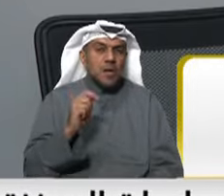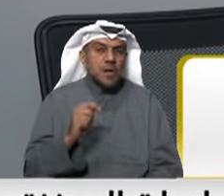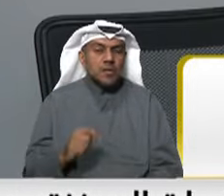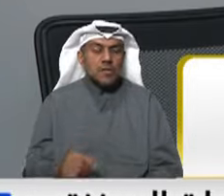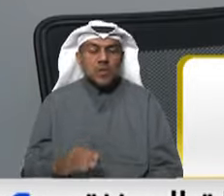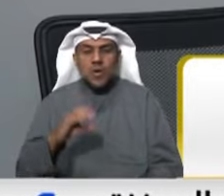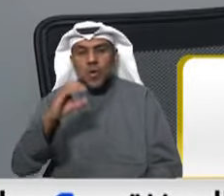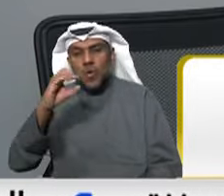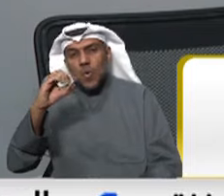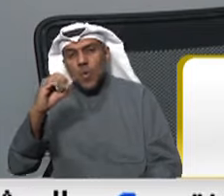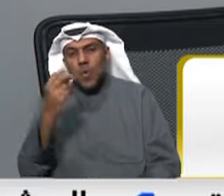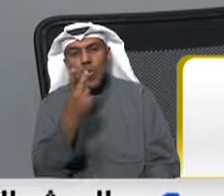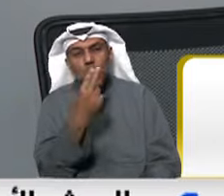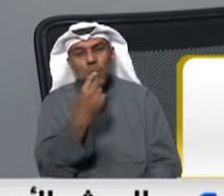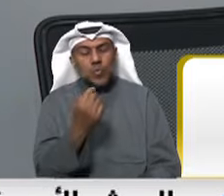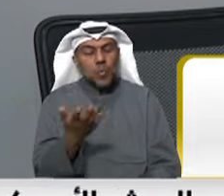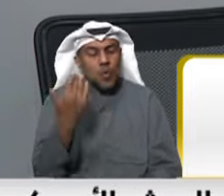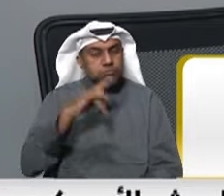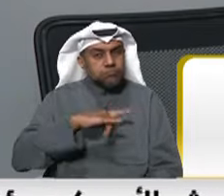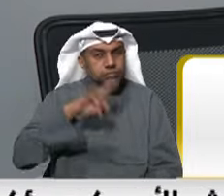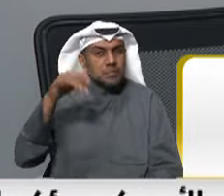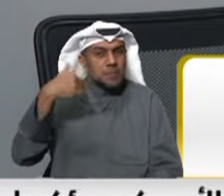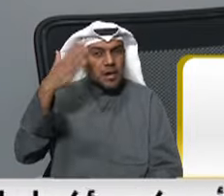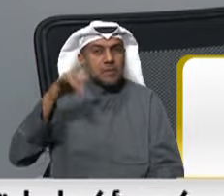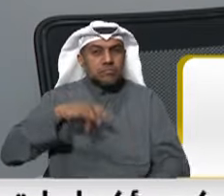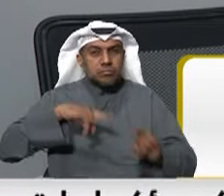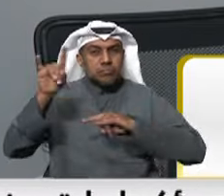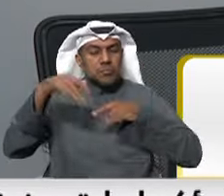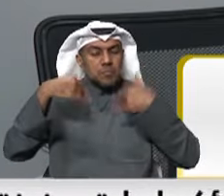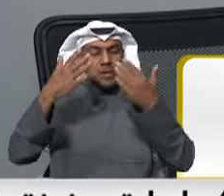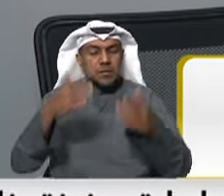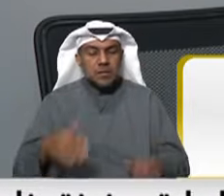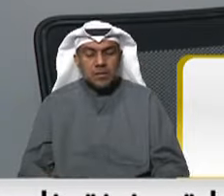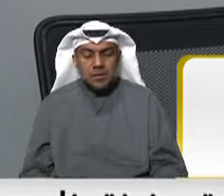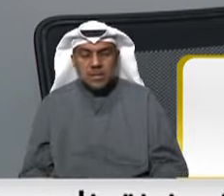بالأكسجين. المرضى مالت الالتهابات في